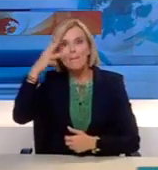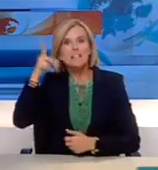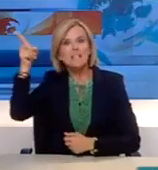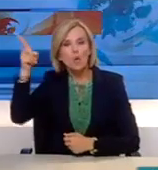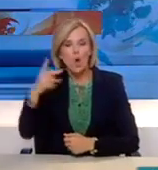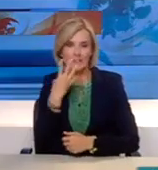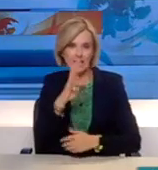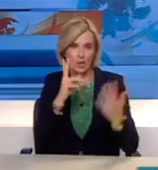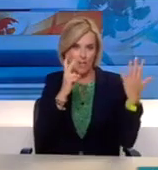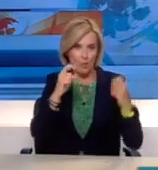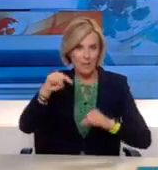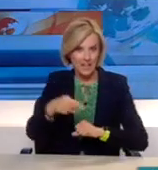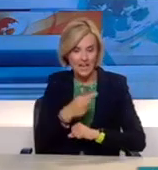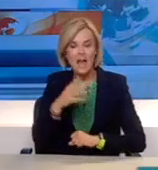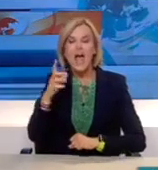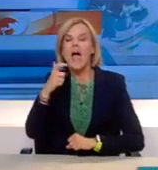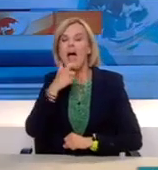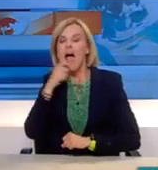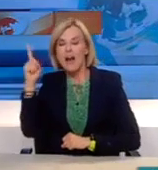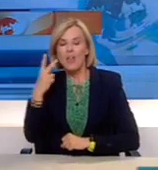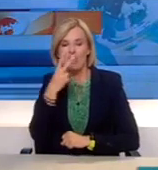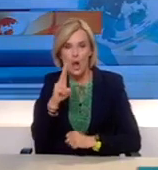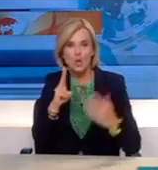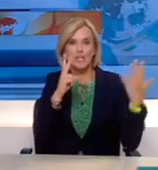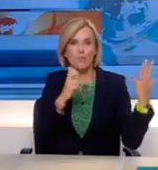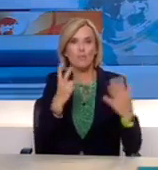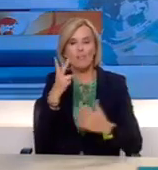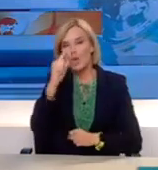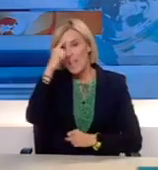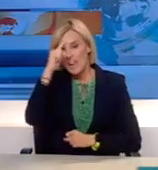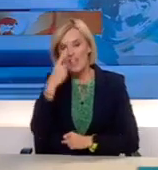479, Ηνωμένο Βασίλειο 282 και Ινδία 142.